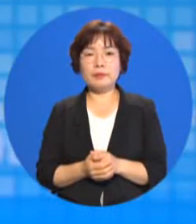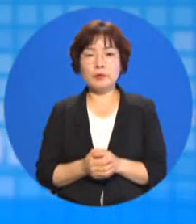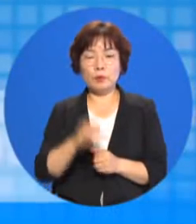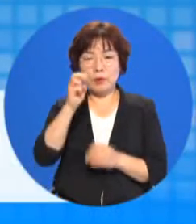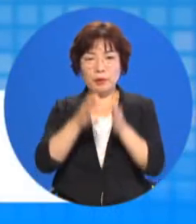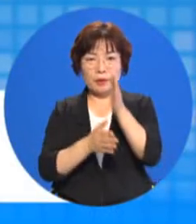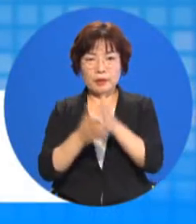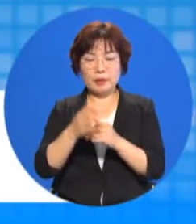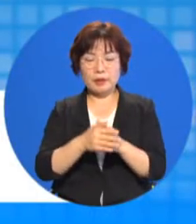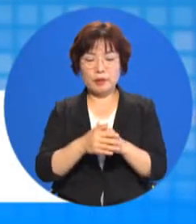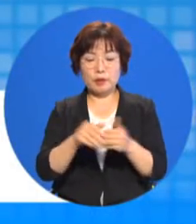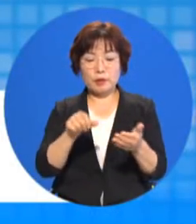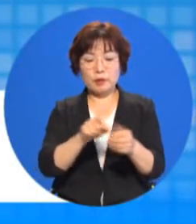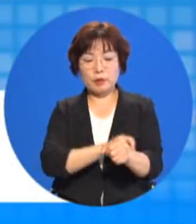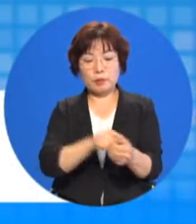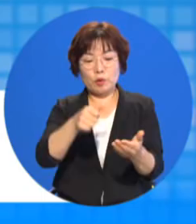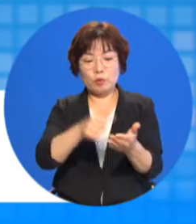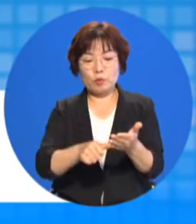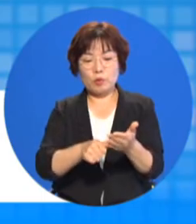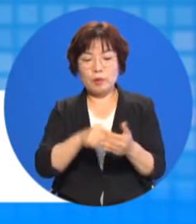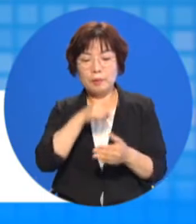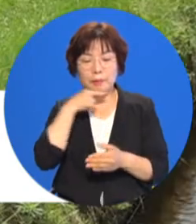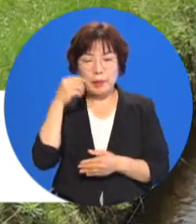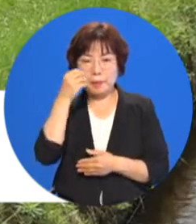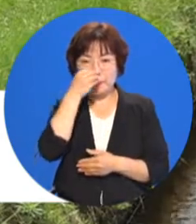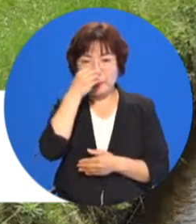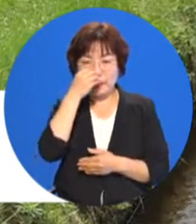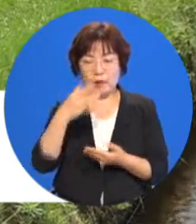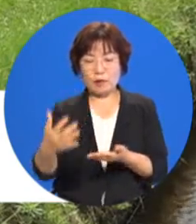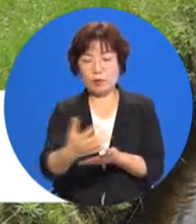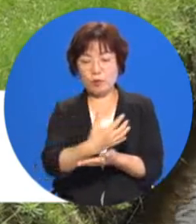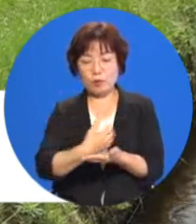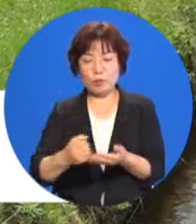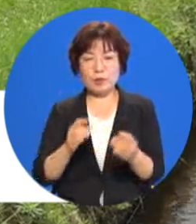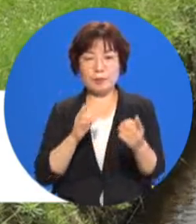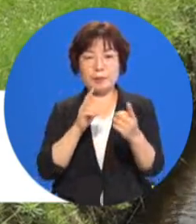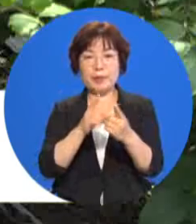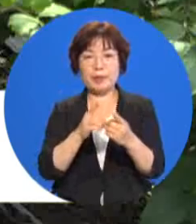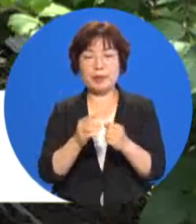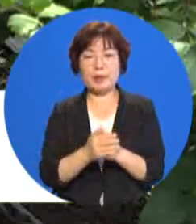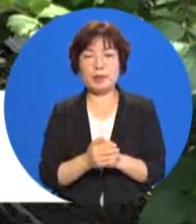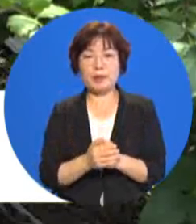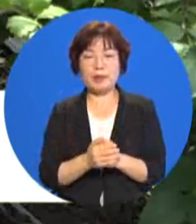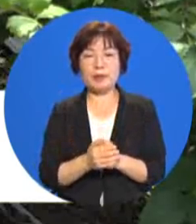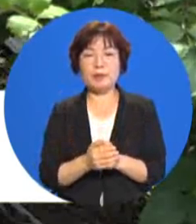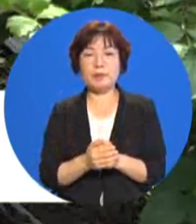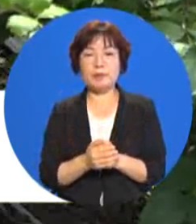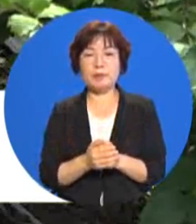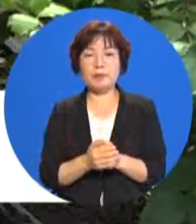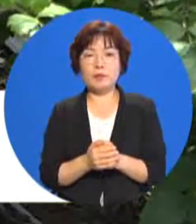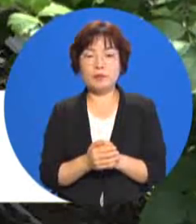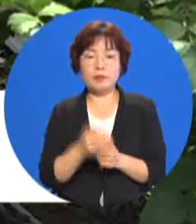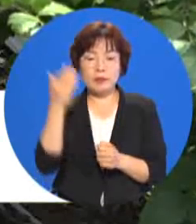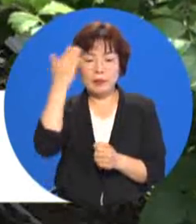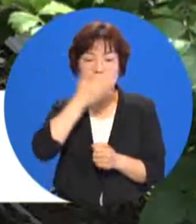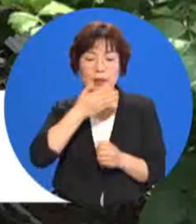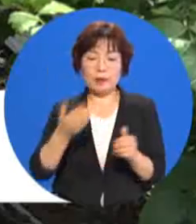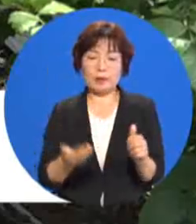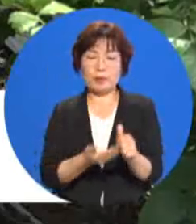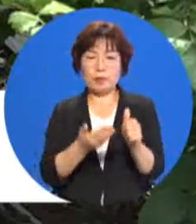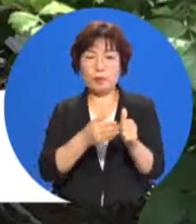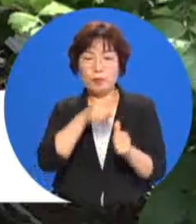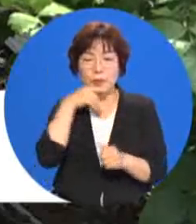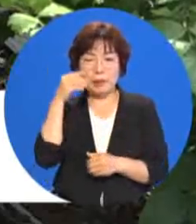광양시 대표 특산품인 백운산 복분자가 본격적인 수확기를 맞았습니다. 광양시에 따르면 유기농으로 재배되고 있는